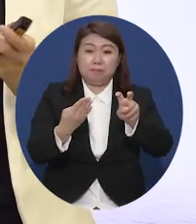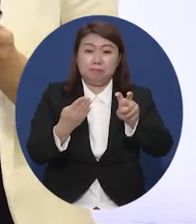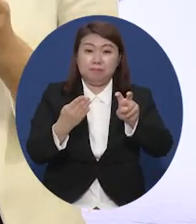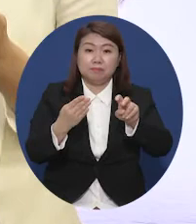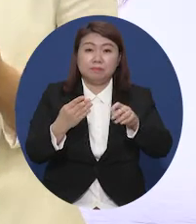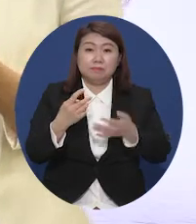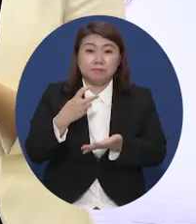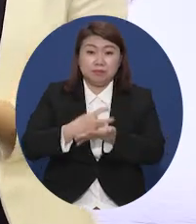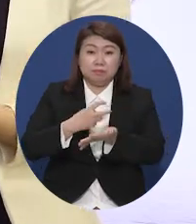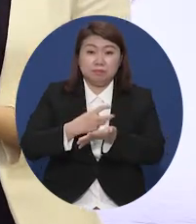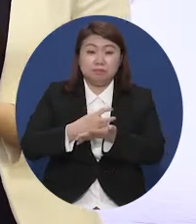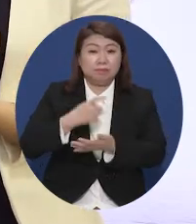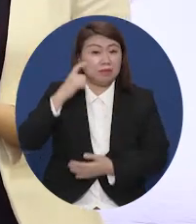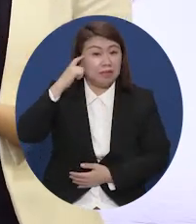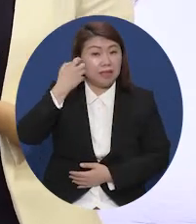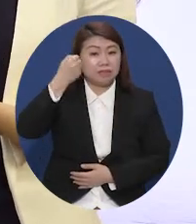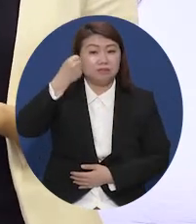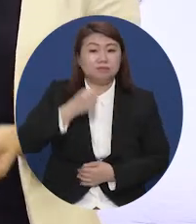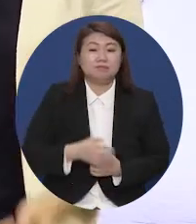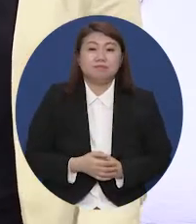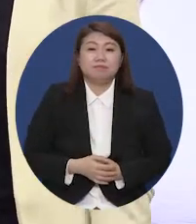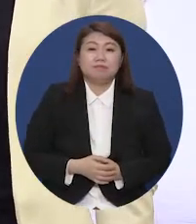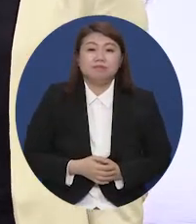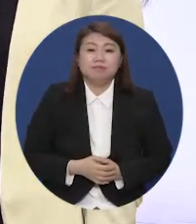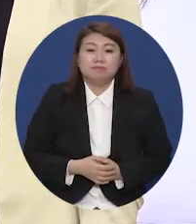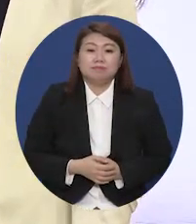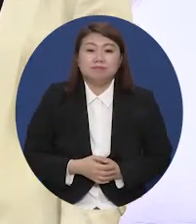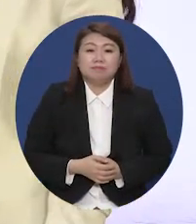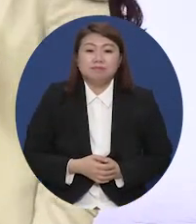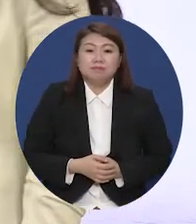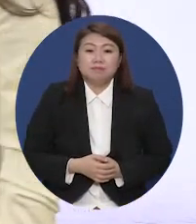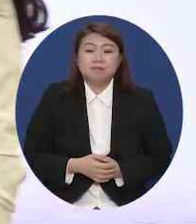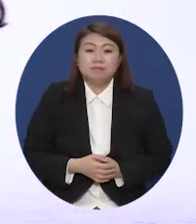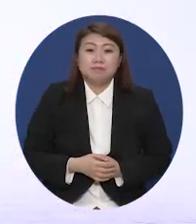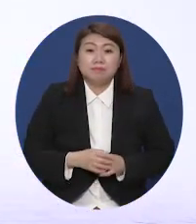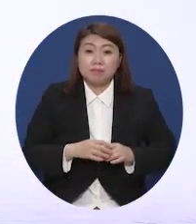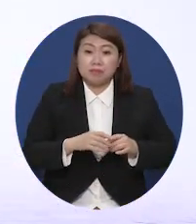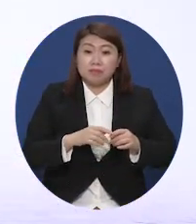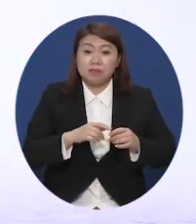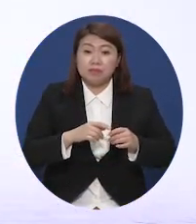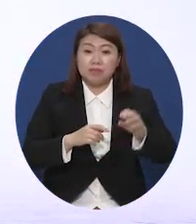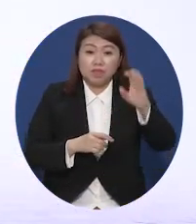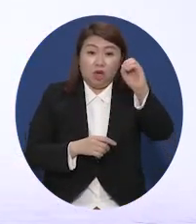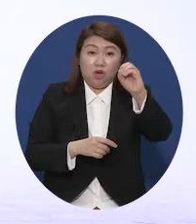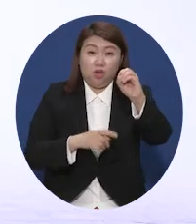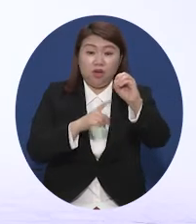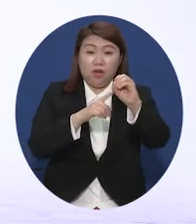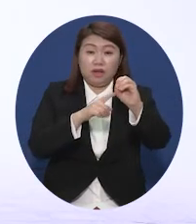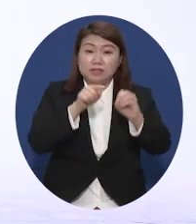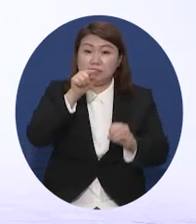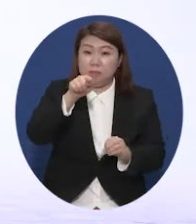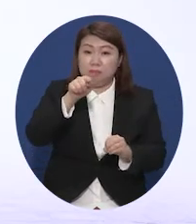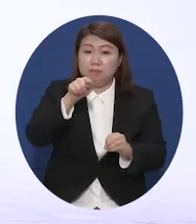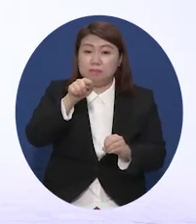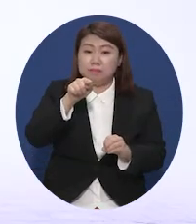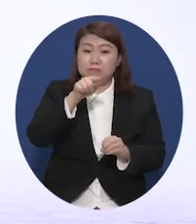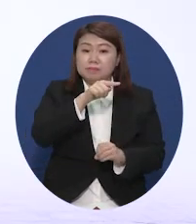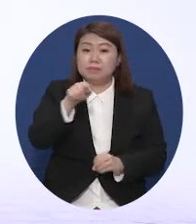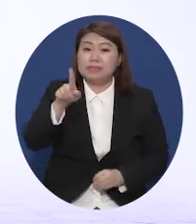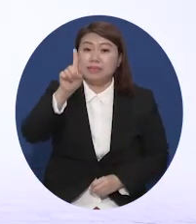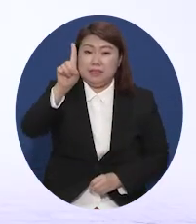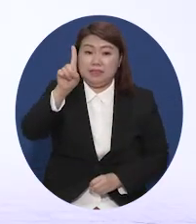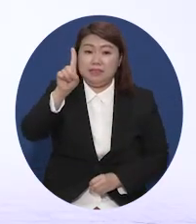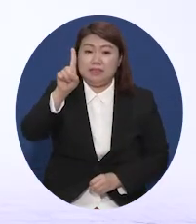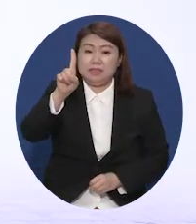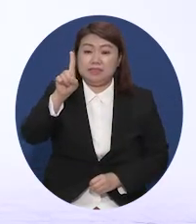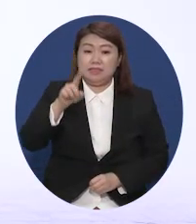발가락을 다 쓴 거죠 20진법을 기반으로 한 기수법을 발단을 시켰고요 표기법을 보시면 0이 있고요 점 하나는